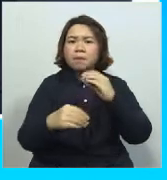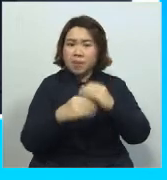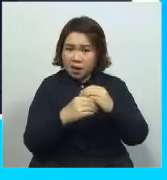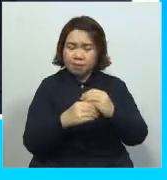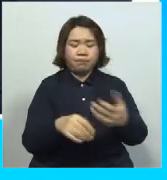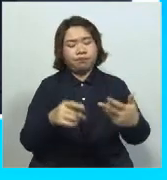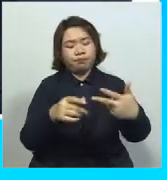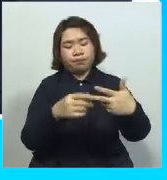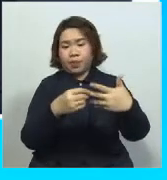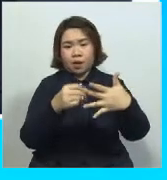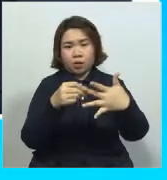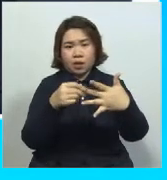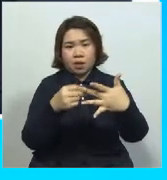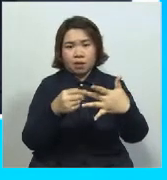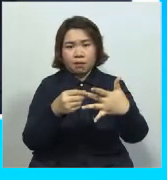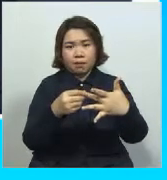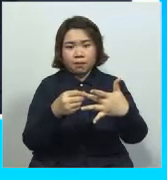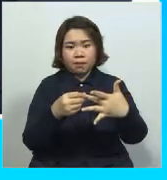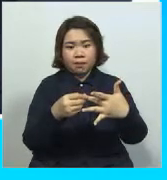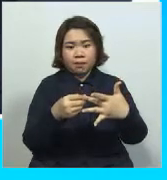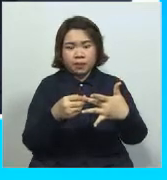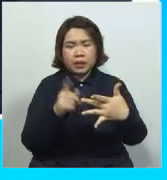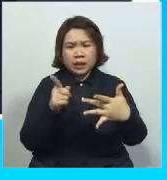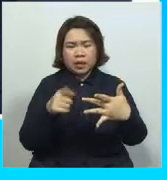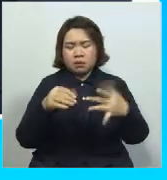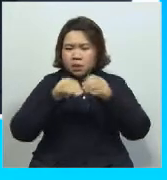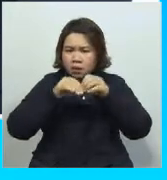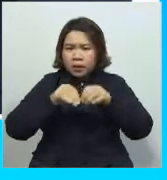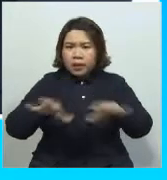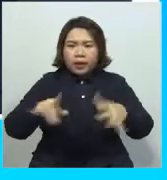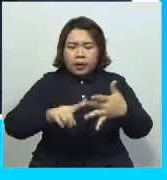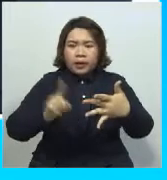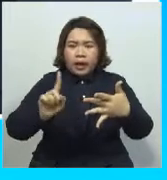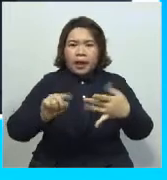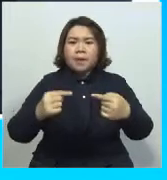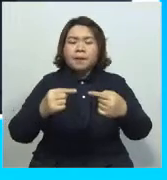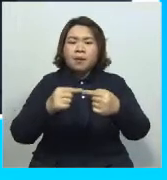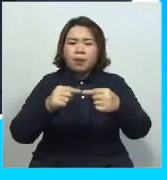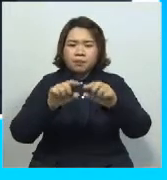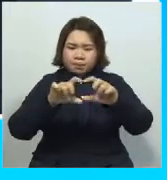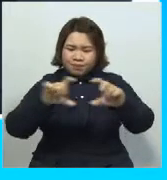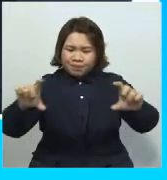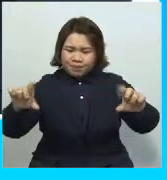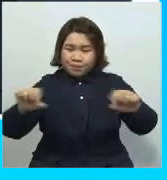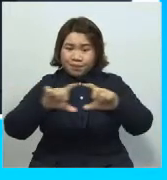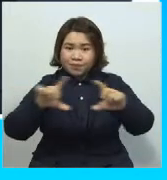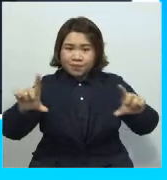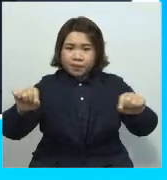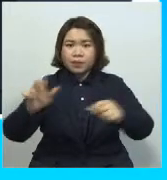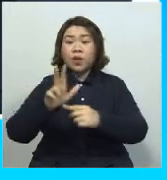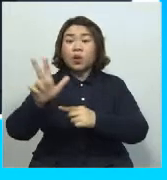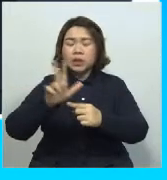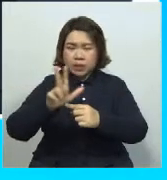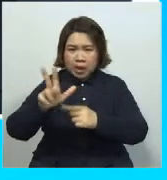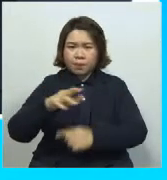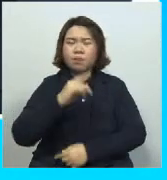งข้อ3เนี่ยซึ่งเอาไปเผยแพร่กันก็จะเป็นการกรอบในตรงข้อ3ว่าข้อ3เนี่